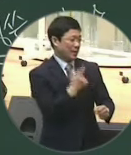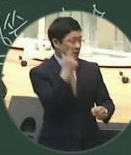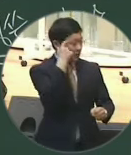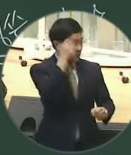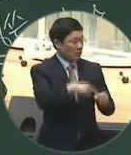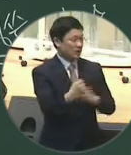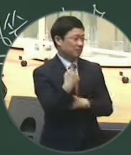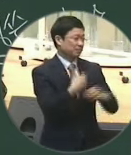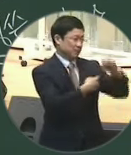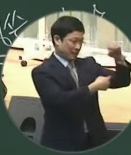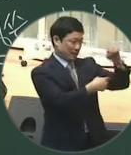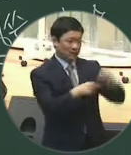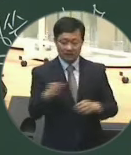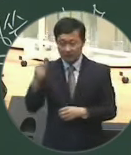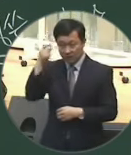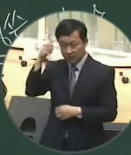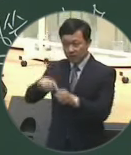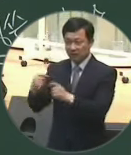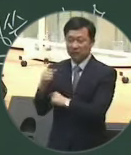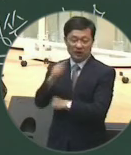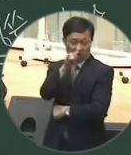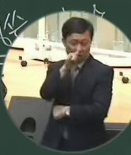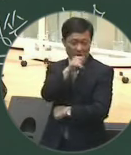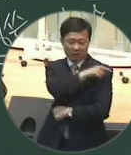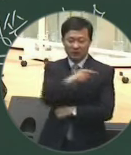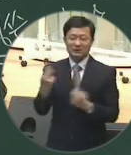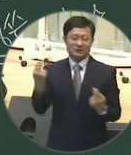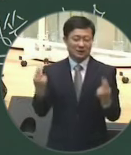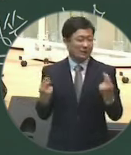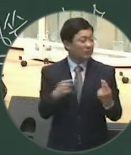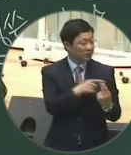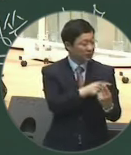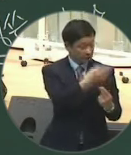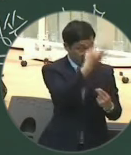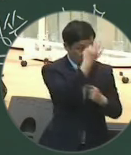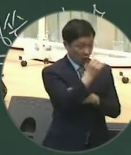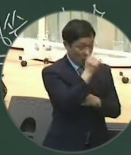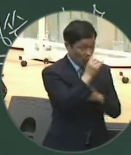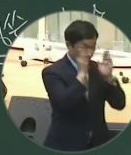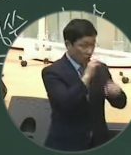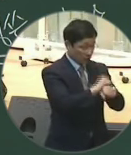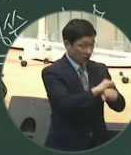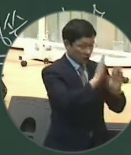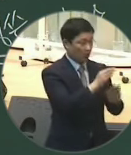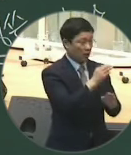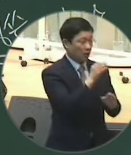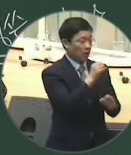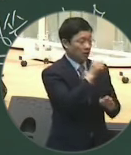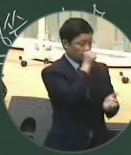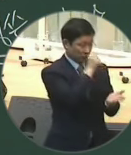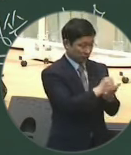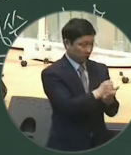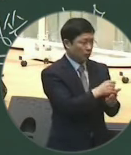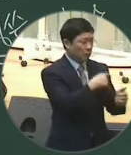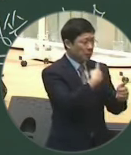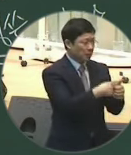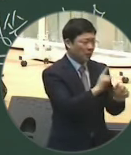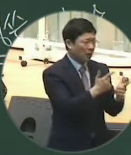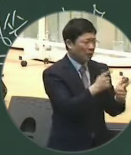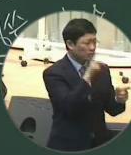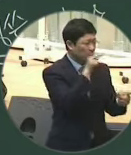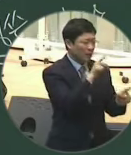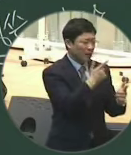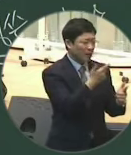is to have spiritual strength. 그게 문제다. That's the problem. 너는 실력도 있다. You have good skills. 나쁘단 말이 아니다. I'm not saying it's